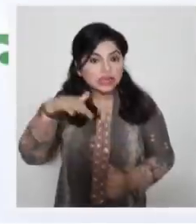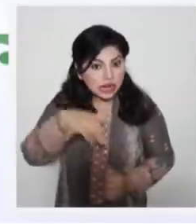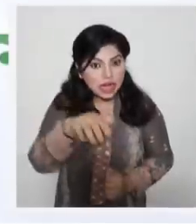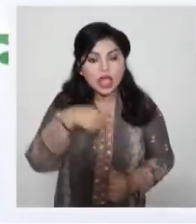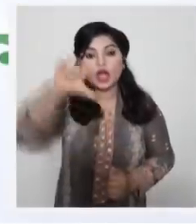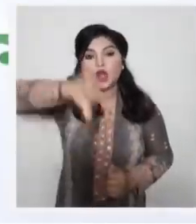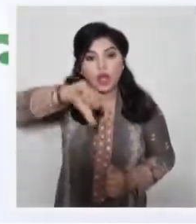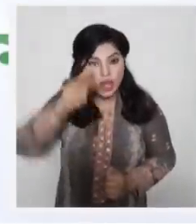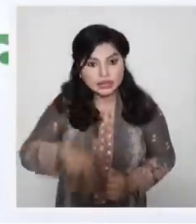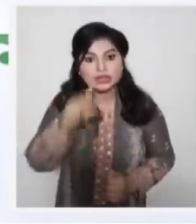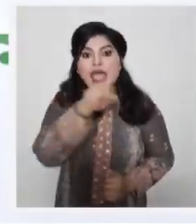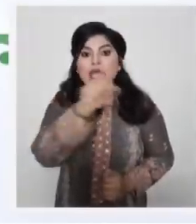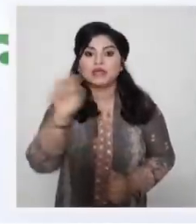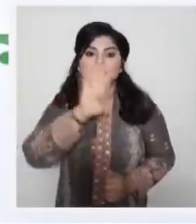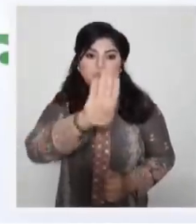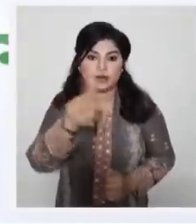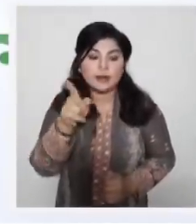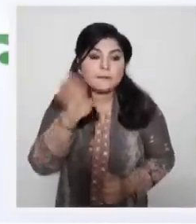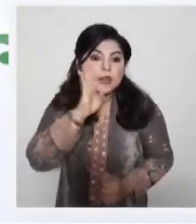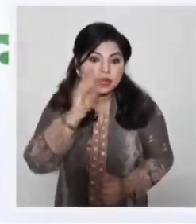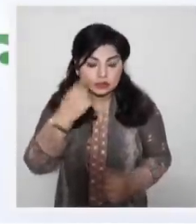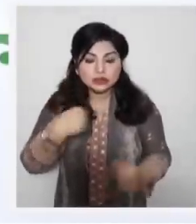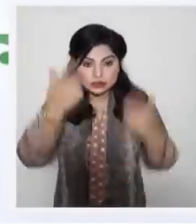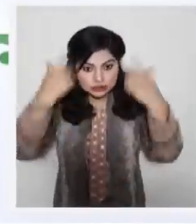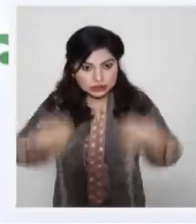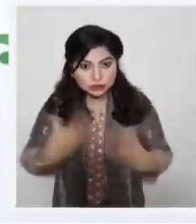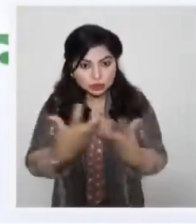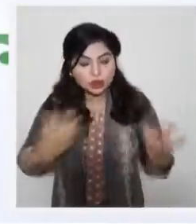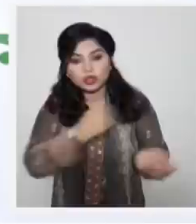2,10,267টি, এবং এ পর্যন্ত সংগৃহীত হয়েছে